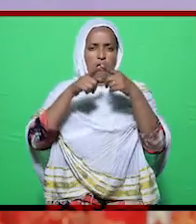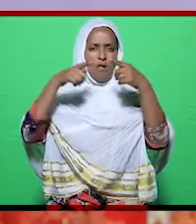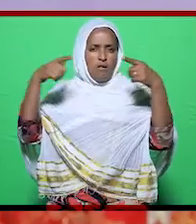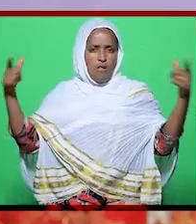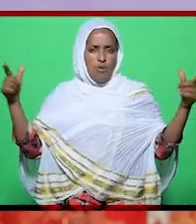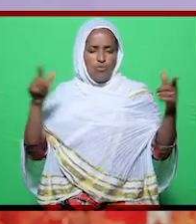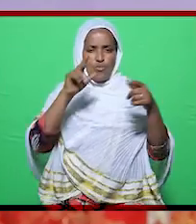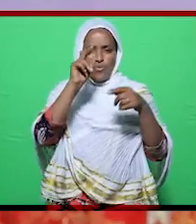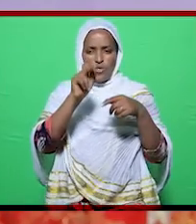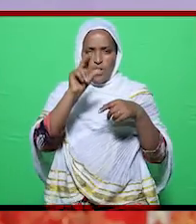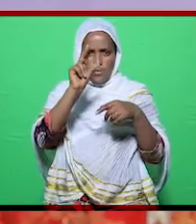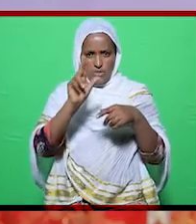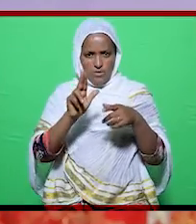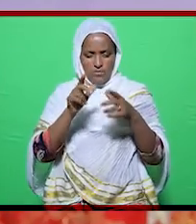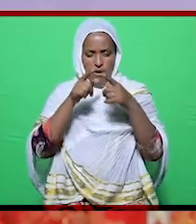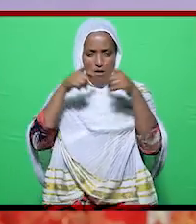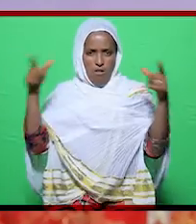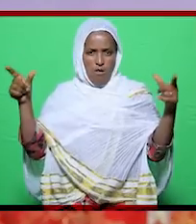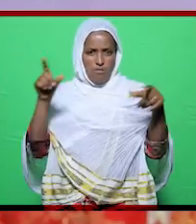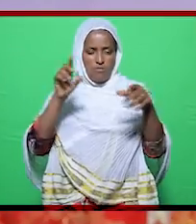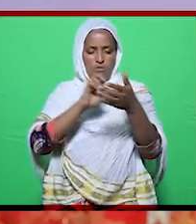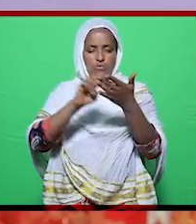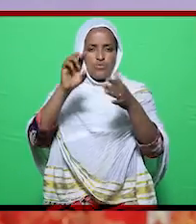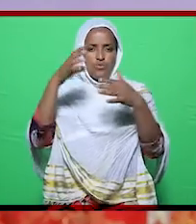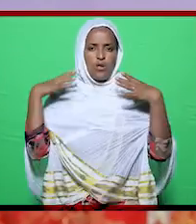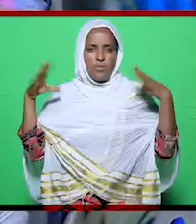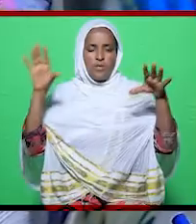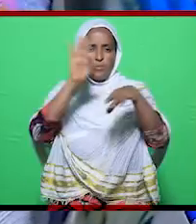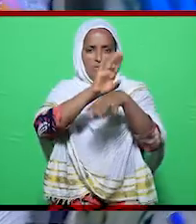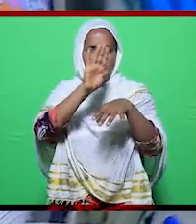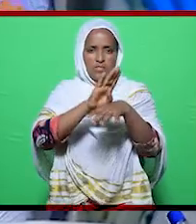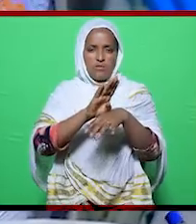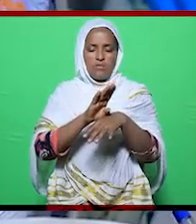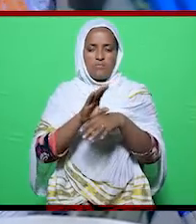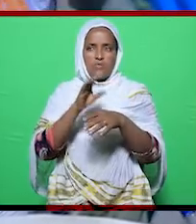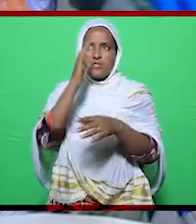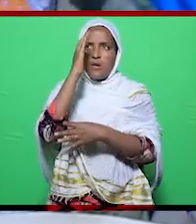የቅዱስ ገብርኤል ደብረ አድኖ ቅዱስ ገብርኤል የሚባል በጣም ትልቅ